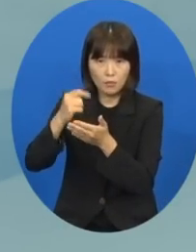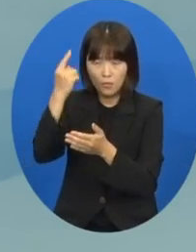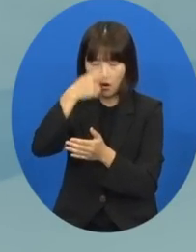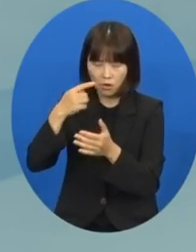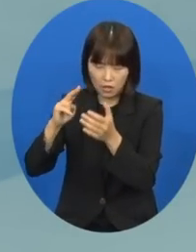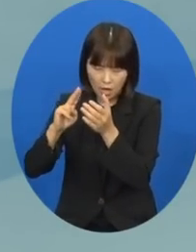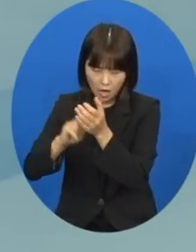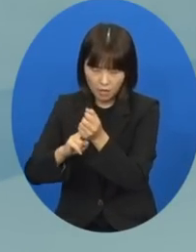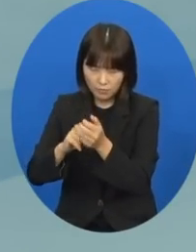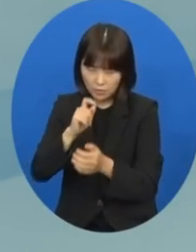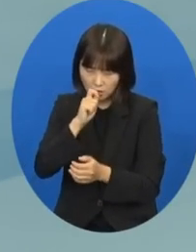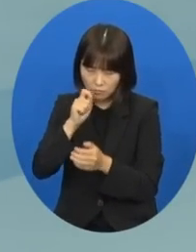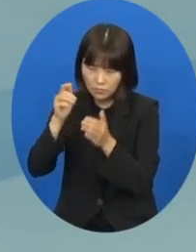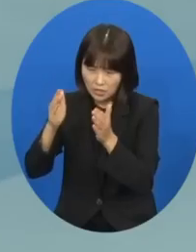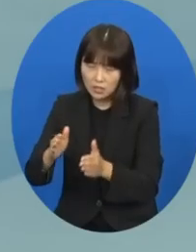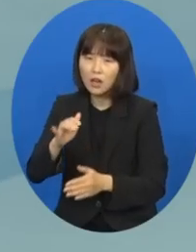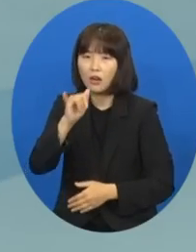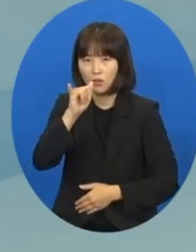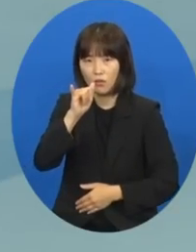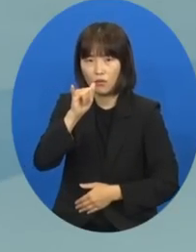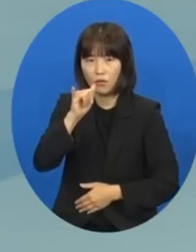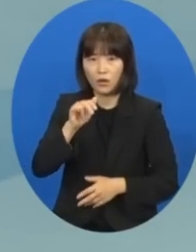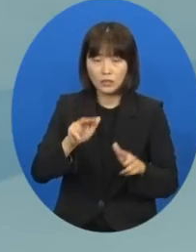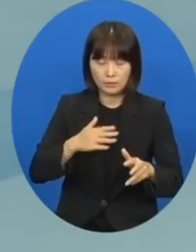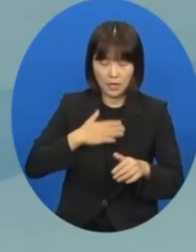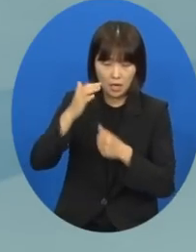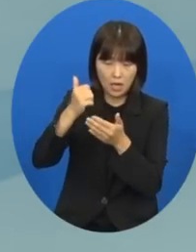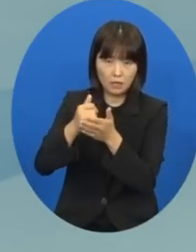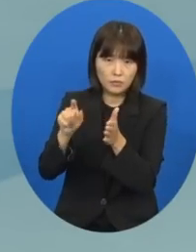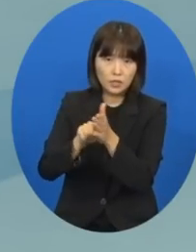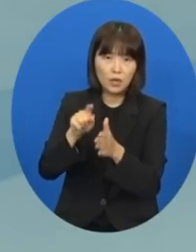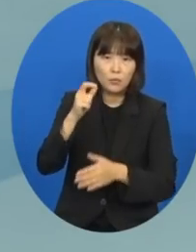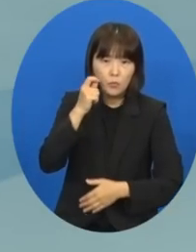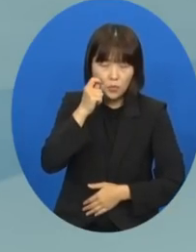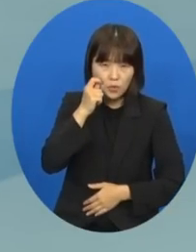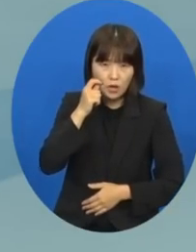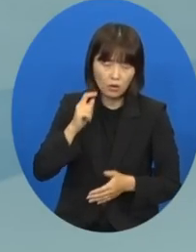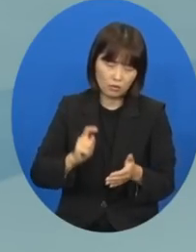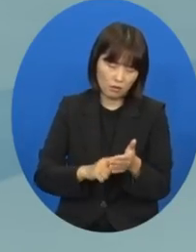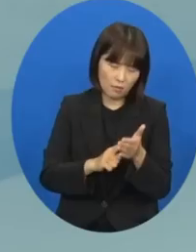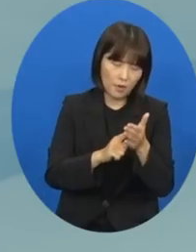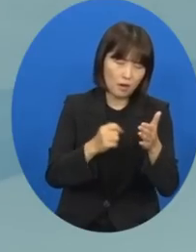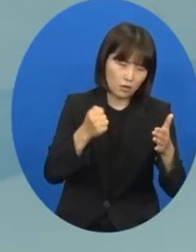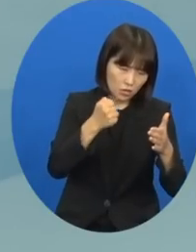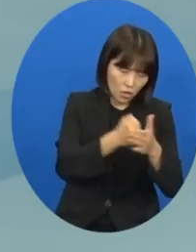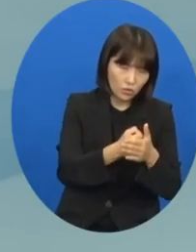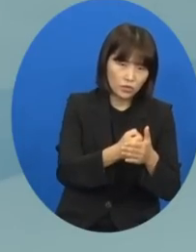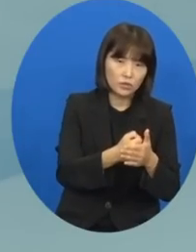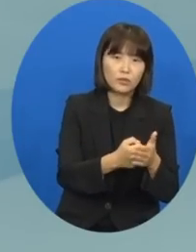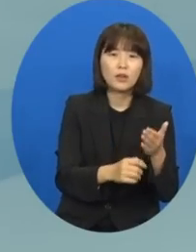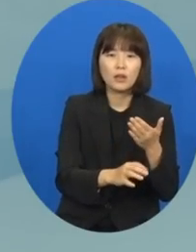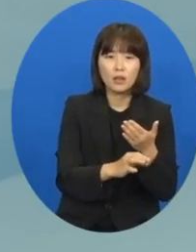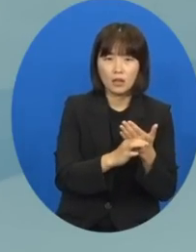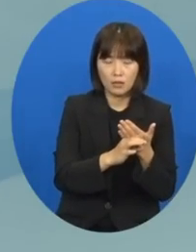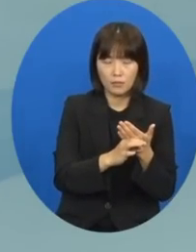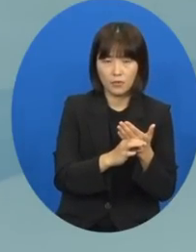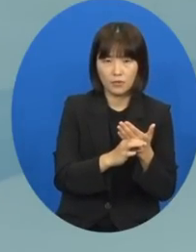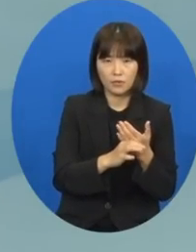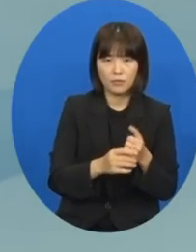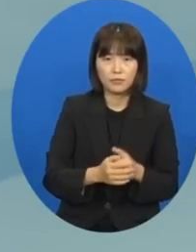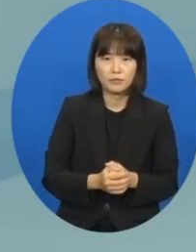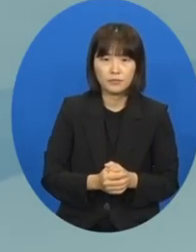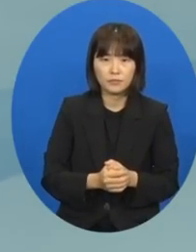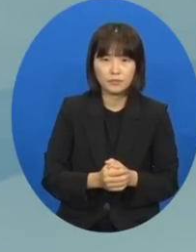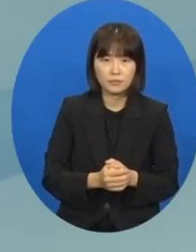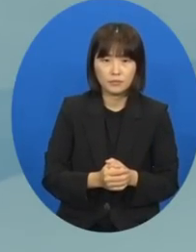침묵의 기간이 있을 수 있습니다. 지금 내가 하나님을 신뢰하지 못하고 결정한 성급한 결정, 차선책을 택하지는 않았는지를